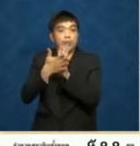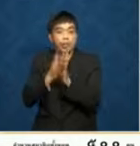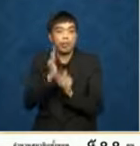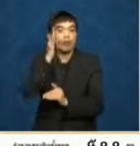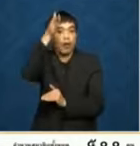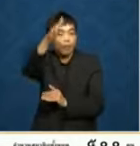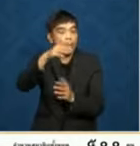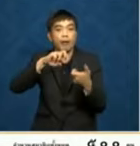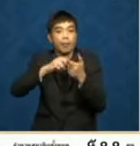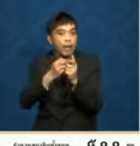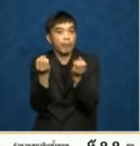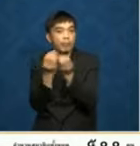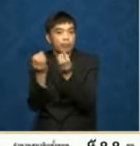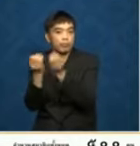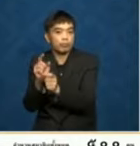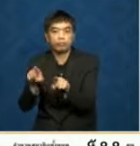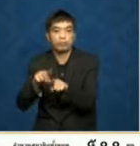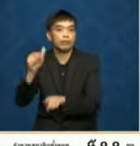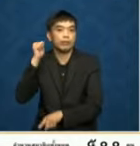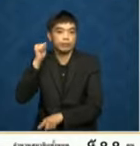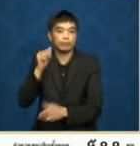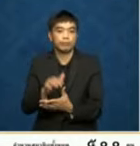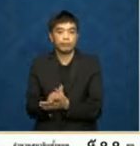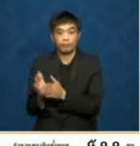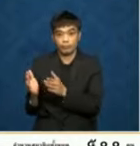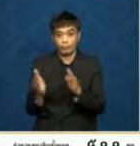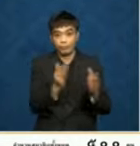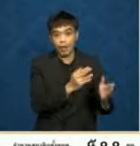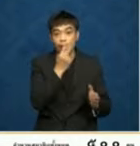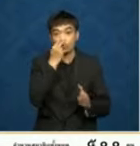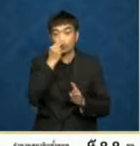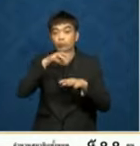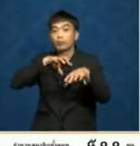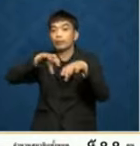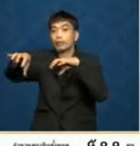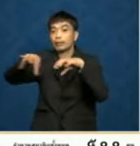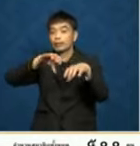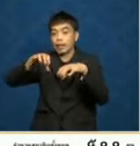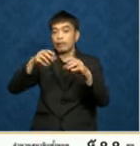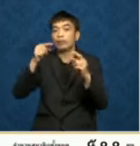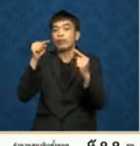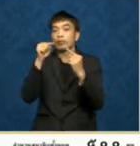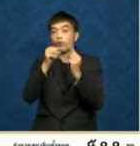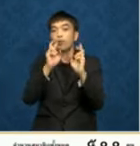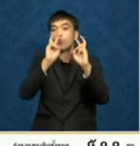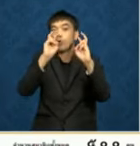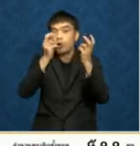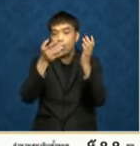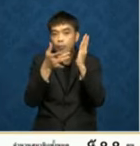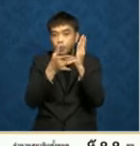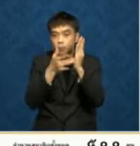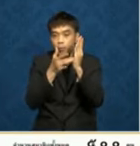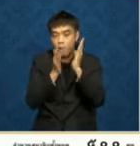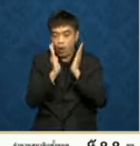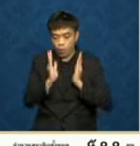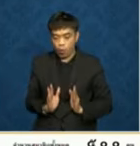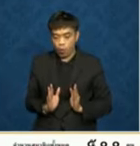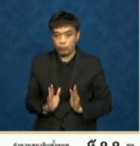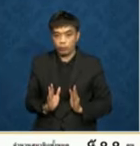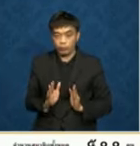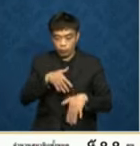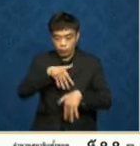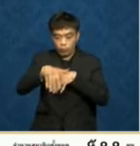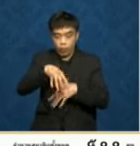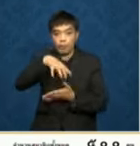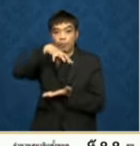ผมจะแ่งกอภิปายของผมเป็ 3 หวข้อครับวาถาเราจะสันงบประมาณด้านดจิตัลกโดยใช้ประชาชเป็ศูนยกางวาประชาชนควรจะได